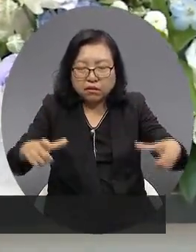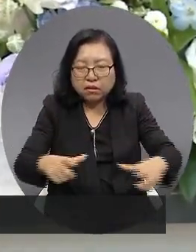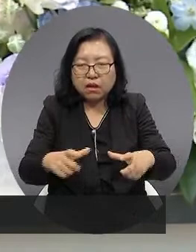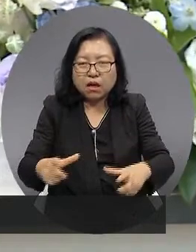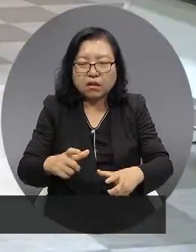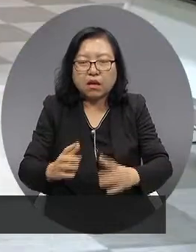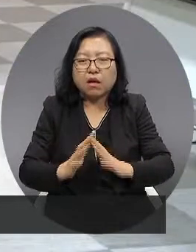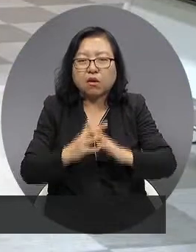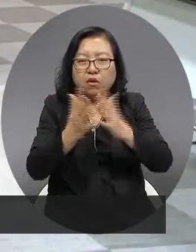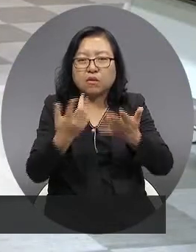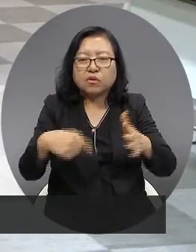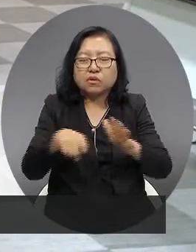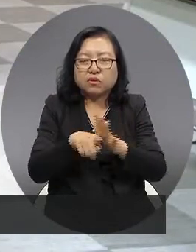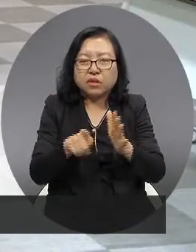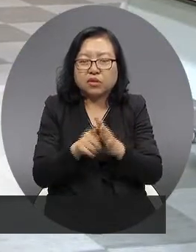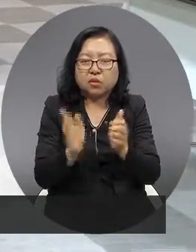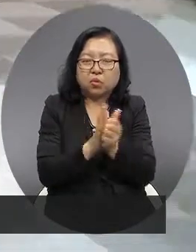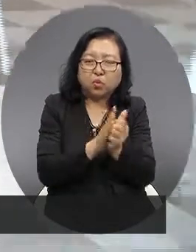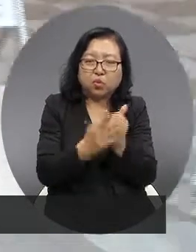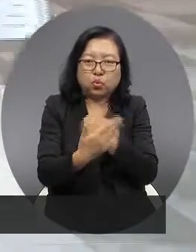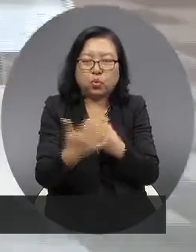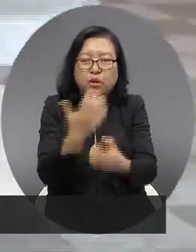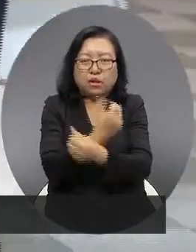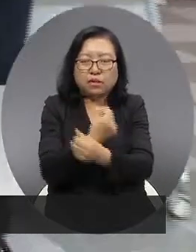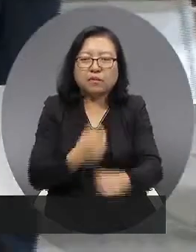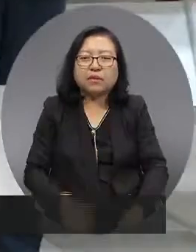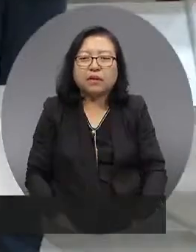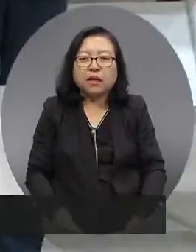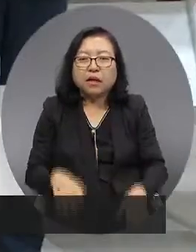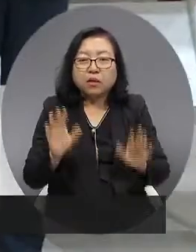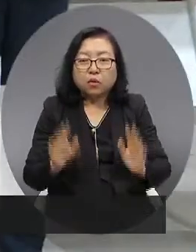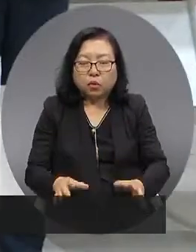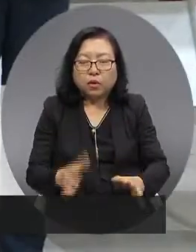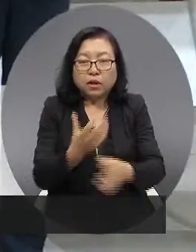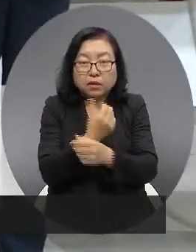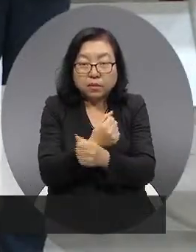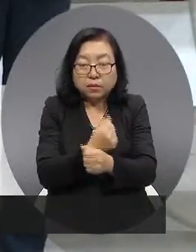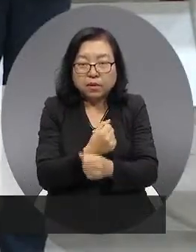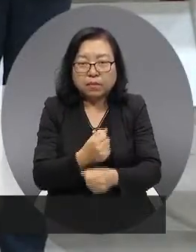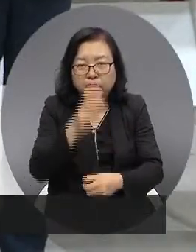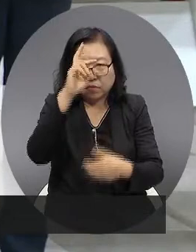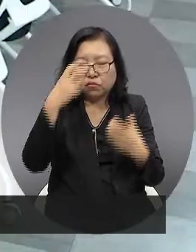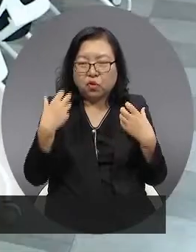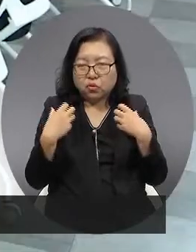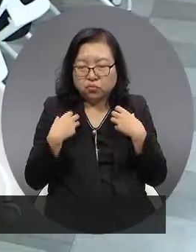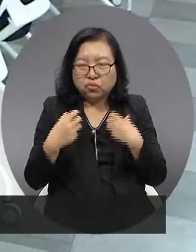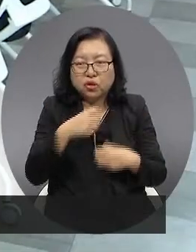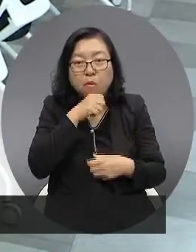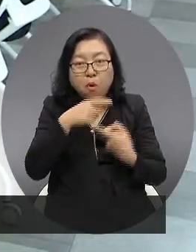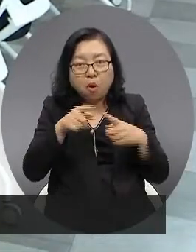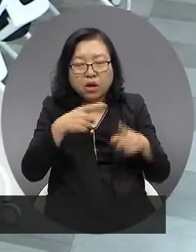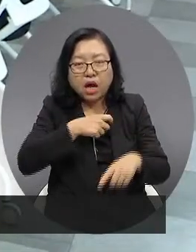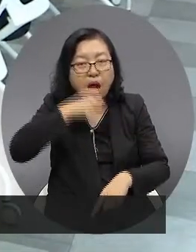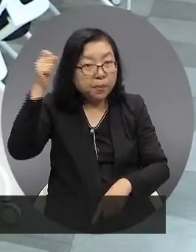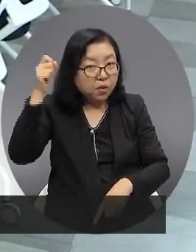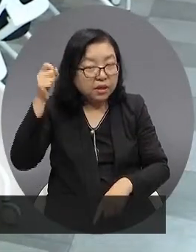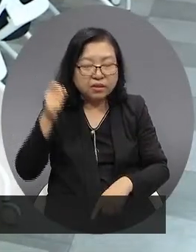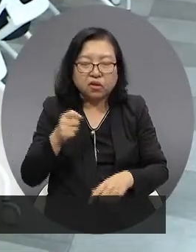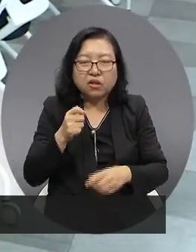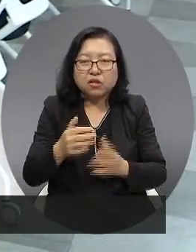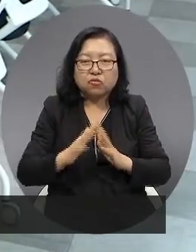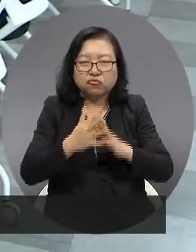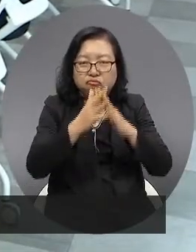위해 협력하기로 했습니다. 제천시는 이번 협약으로 행정안전부 심사를 통과해 조성 중인